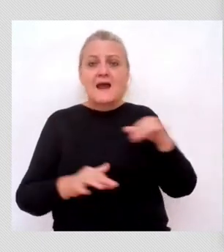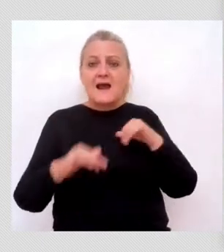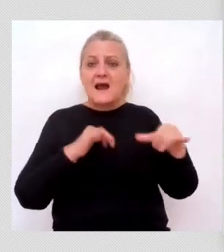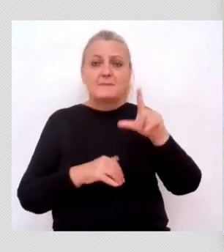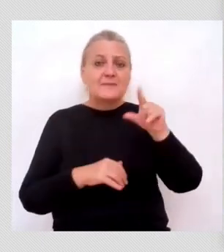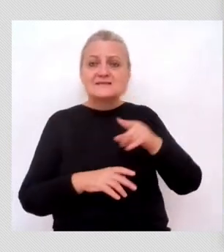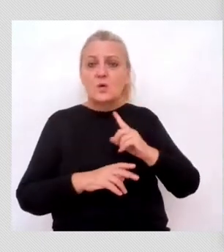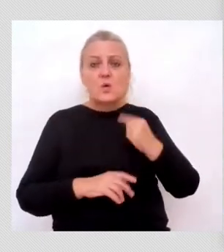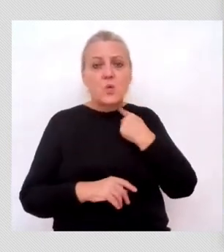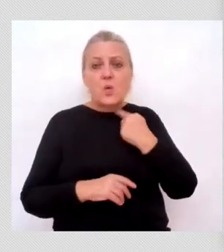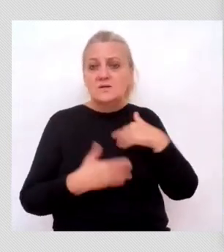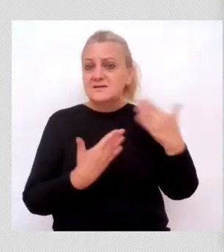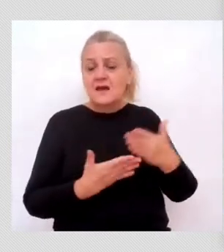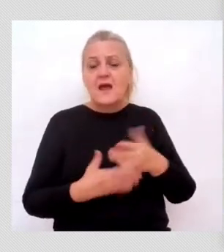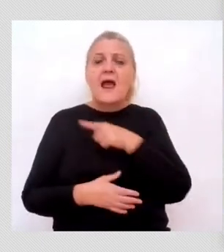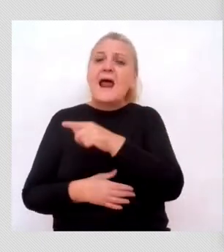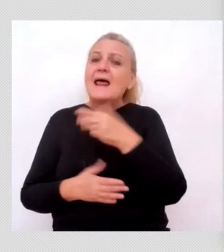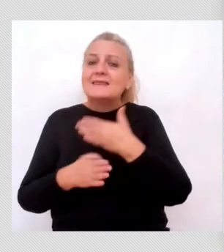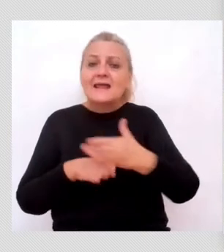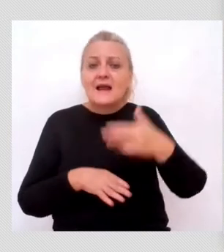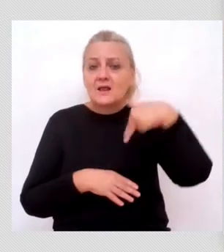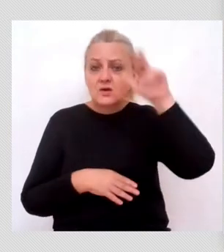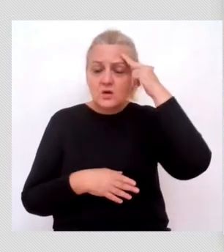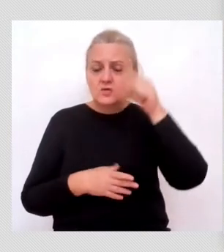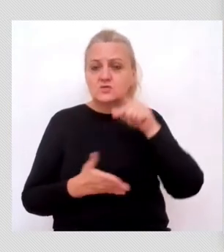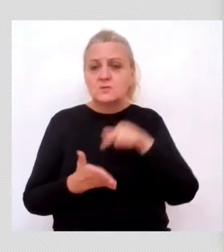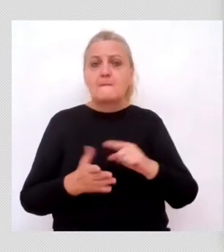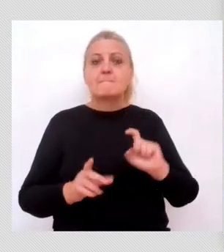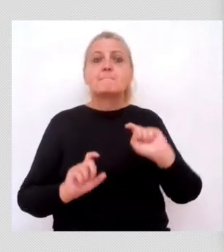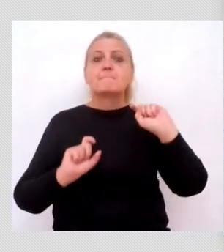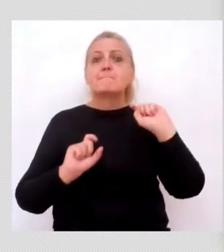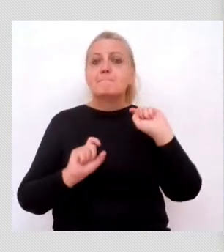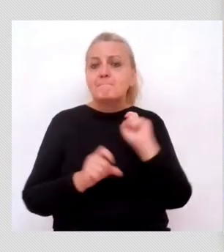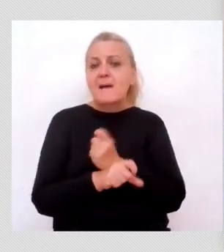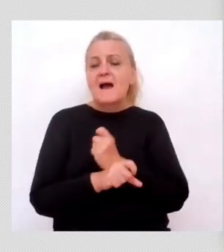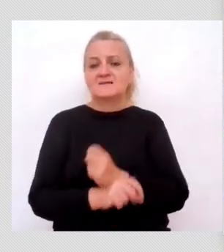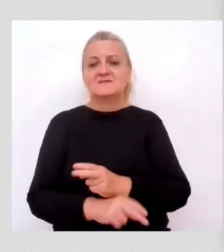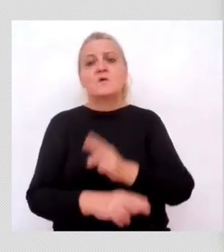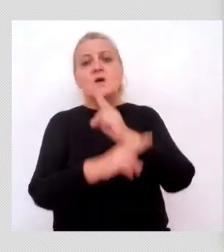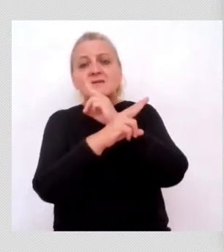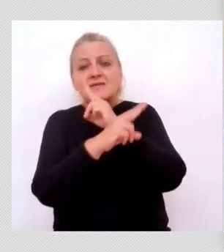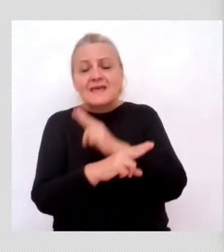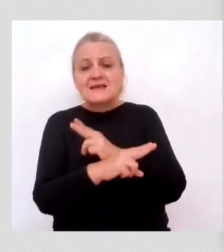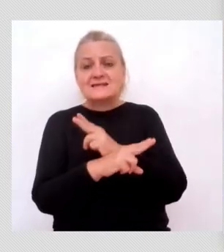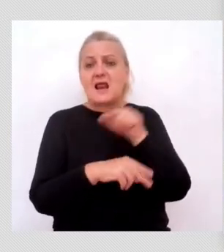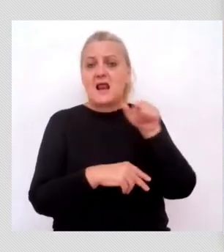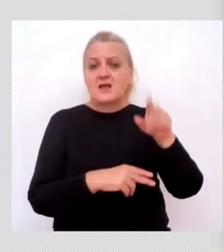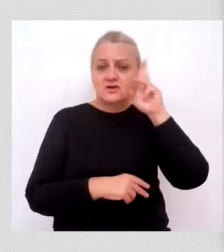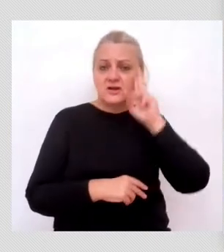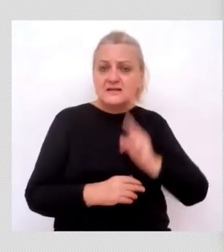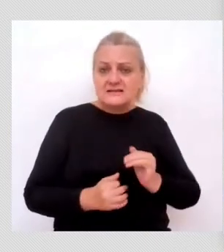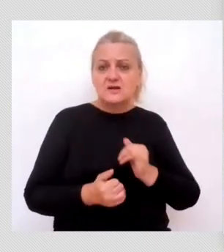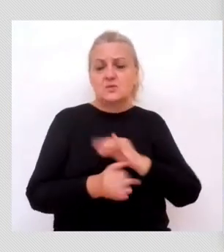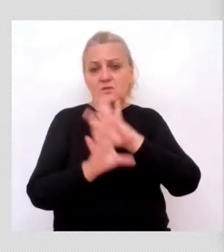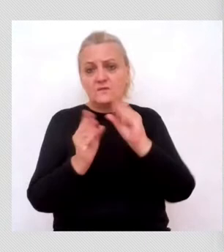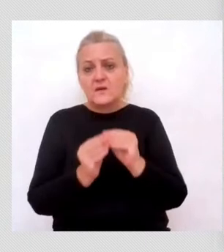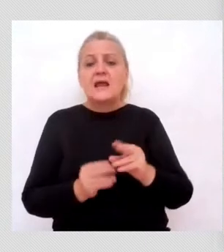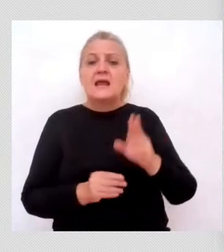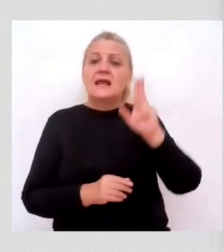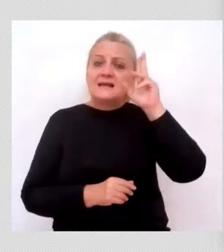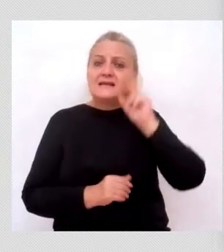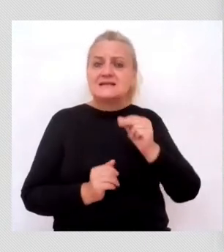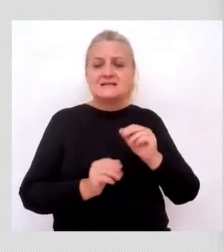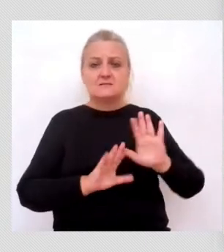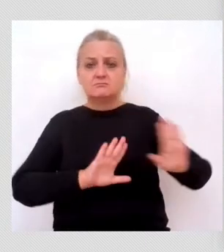ale nadal nie rozumieją, na czym polega państwo, niezależność instytucji, jak te instytucje się muszą od siebie